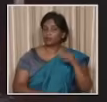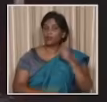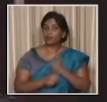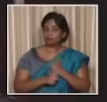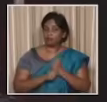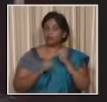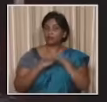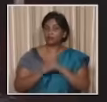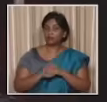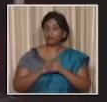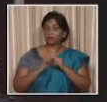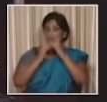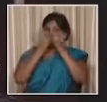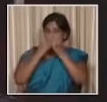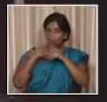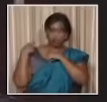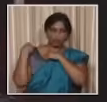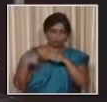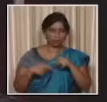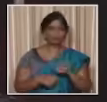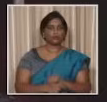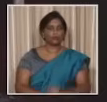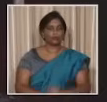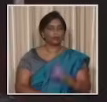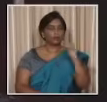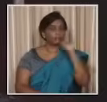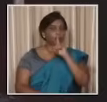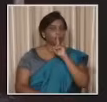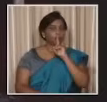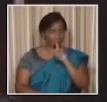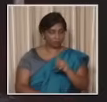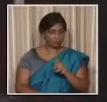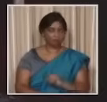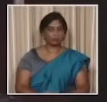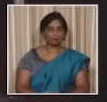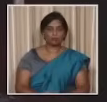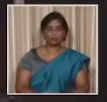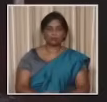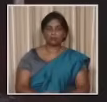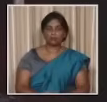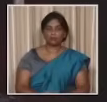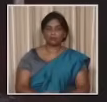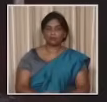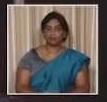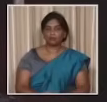රජයේ පත්තුණු මූලාරම්භයේ සිට ඉස්සෙල්ලම කිව්වා